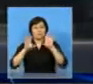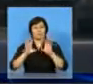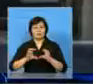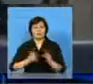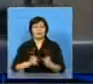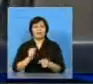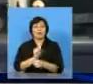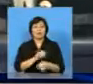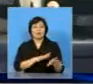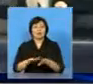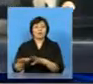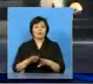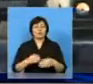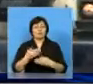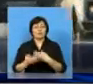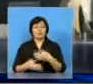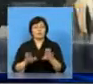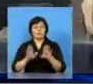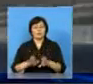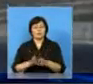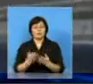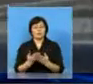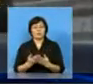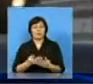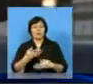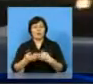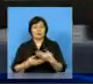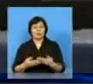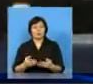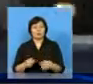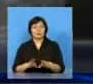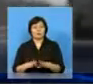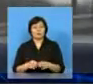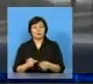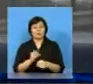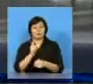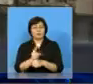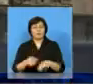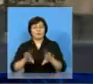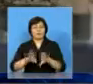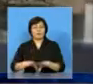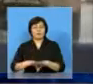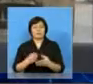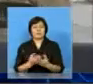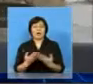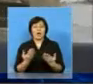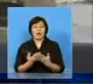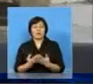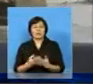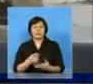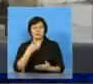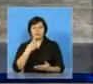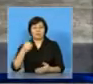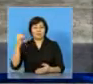дорожного движения пешеходами остается как раз переход проезжей части в неустановленном для этого месте, а также на красный